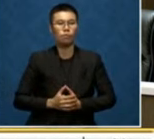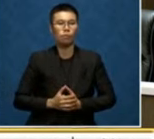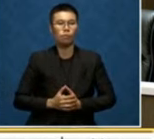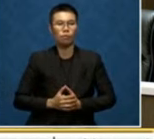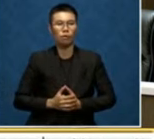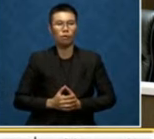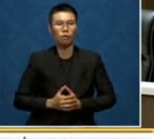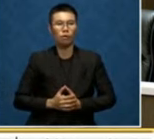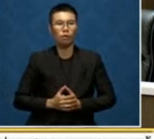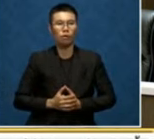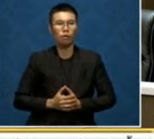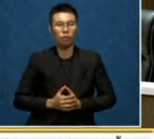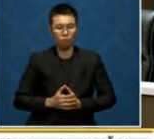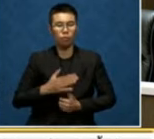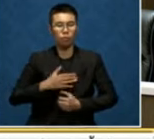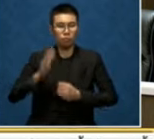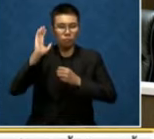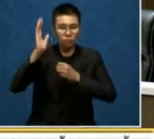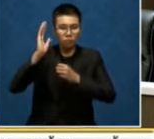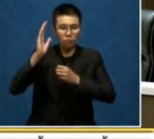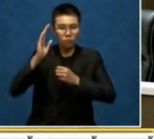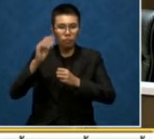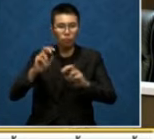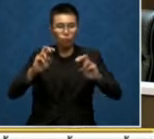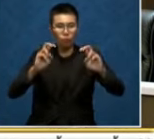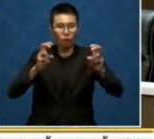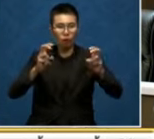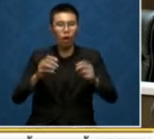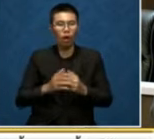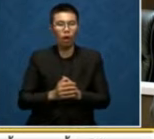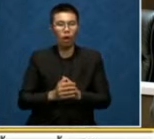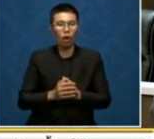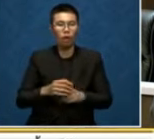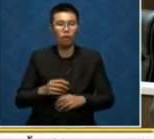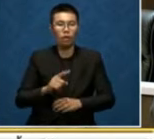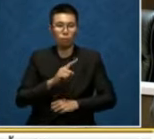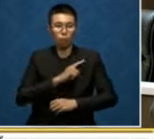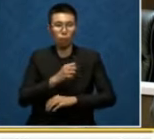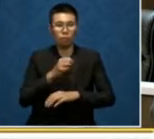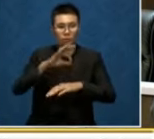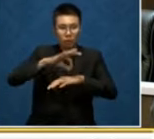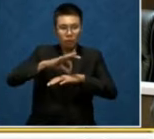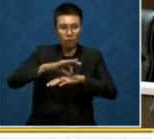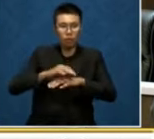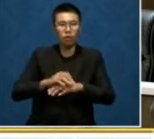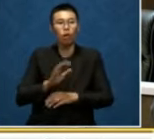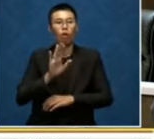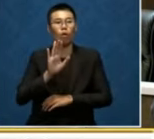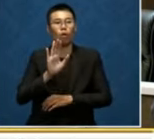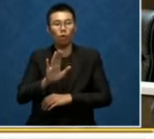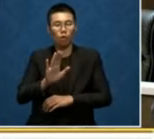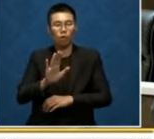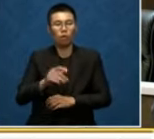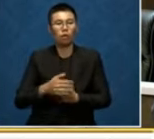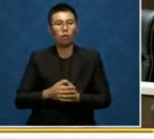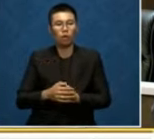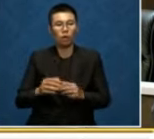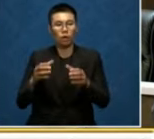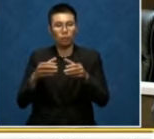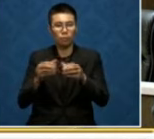กระผมจะขออภิปรายในประเด็นเรื่องของอำนาจหน้าที่ของคณะกรรมการกำกับกิจการพลังงาน